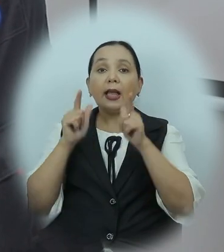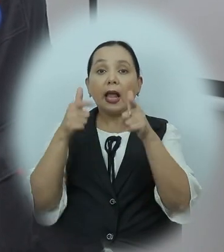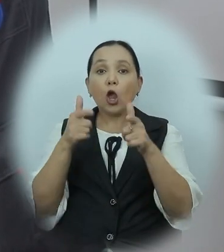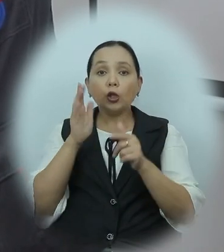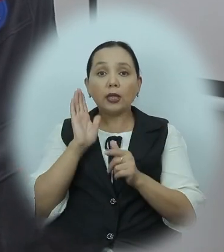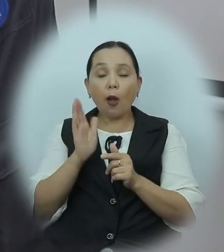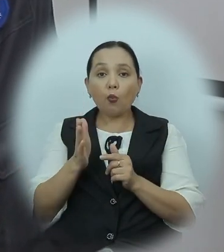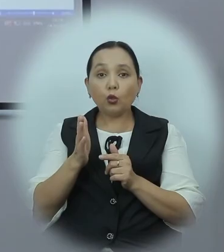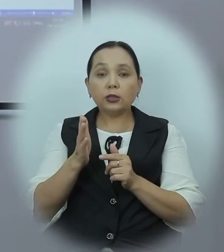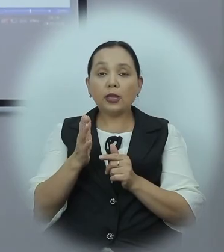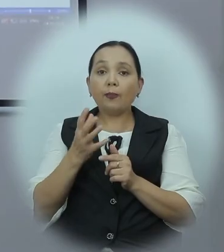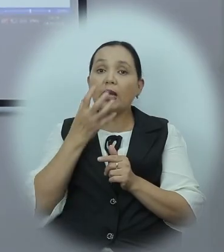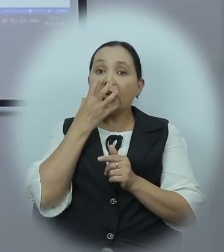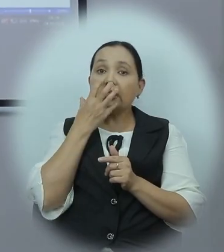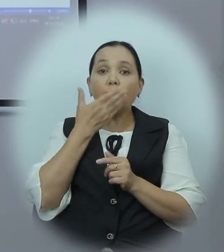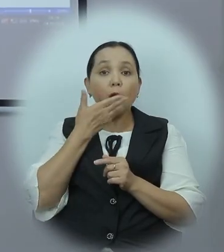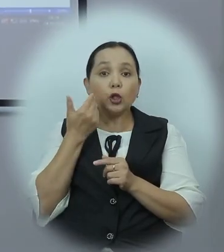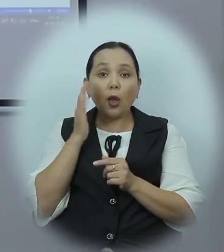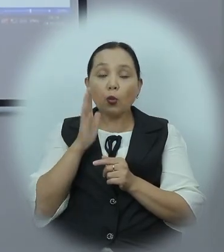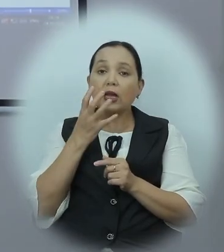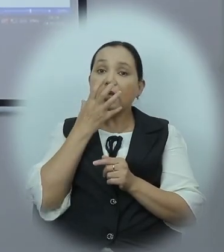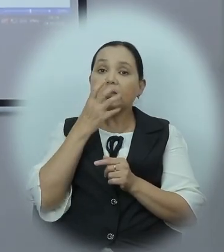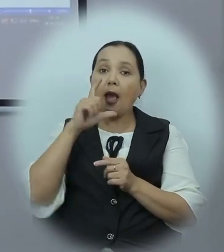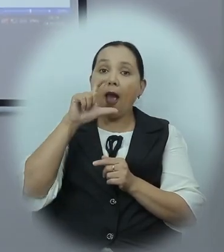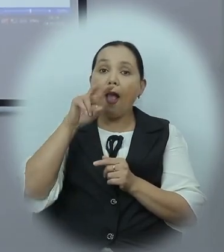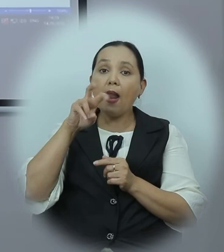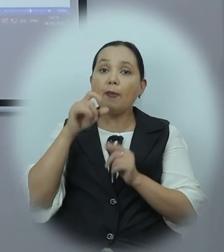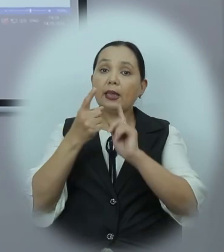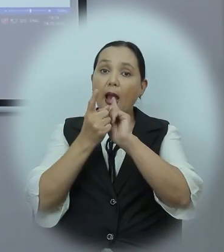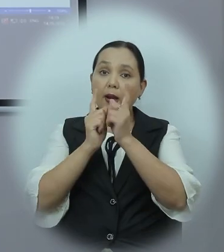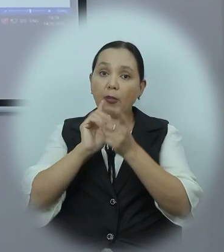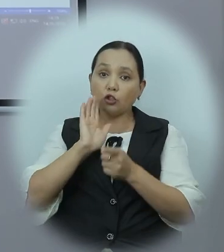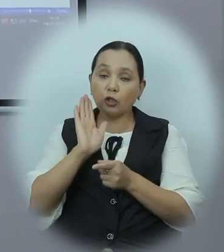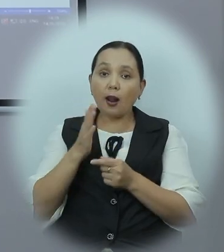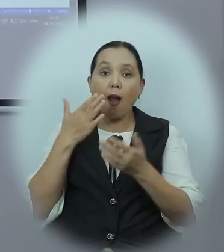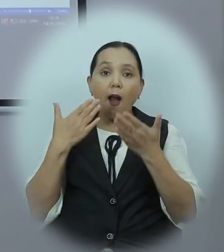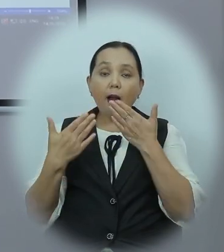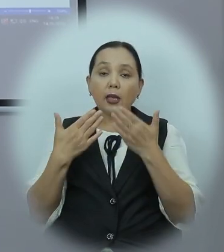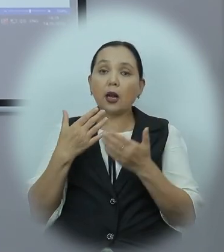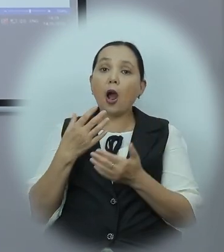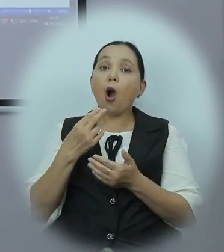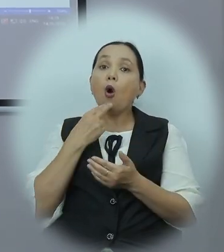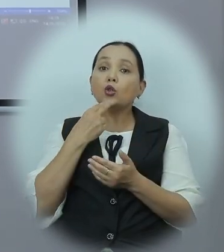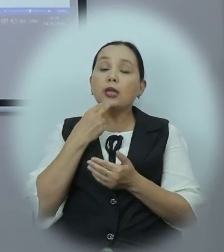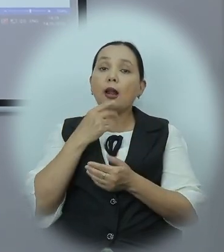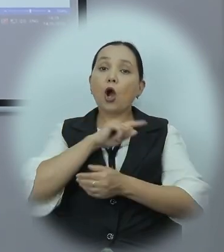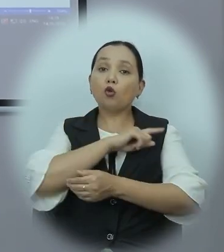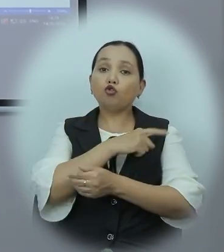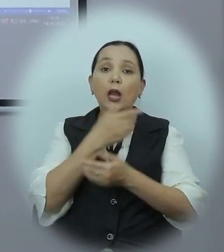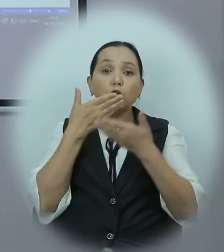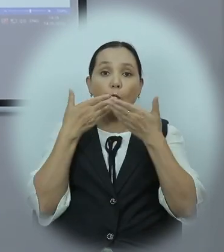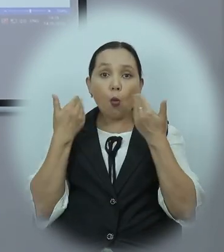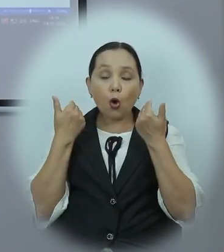bo'lsa, qizmayotgan bo'lsa, qizdirish elementi almashtiriladi. Agar oziqlanish kuchlanishi